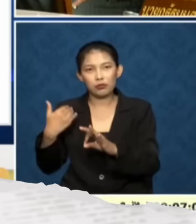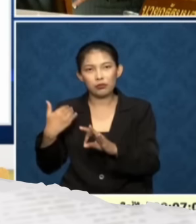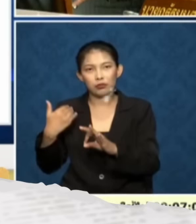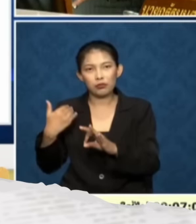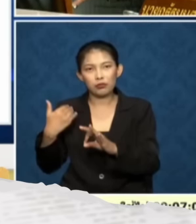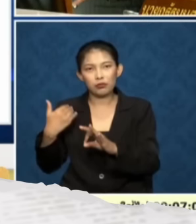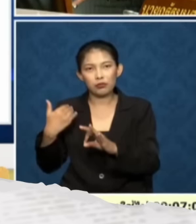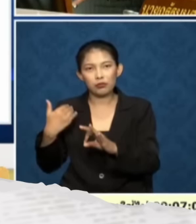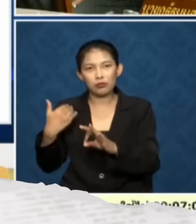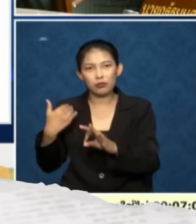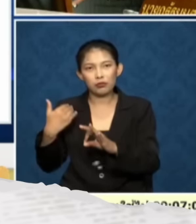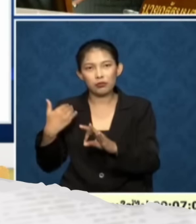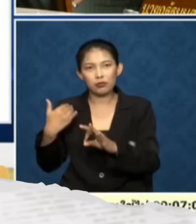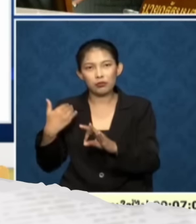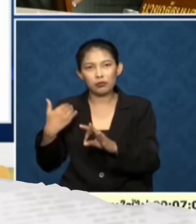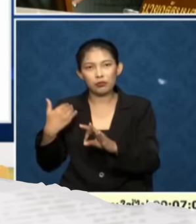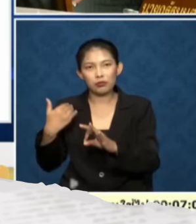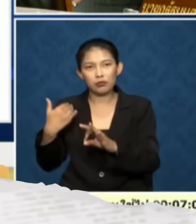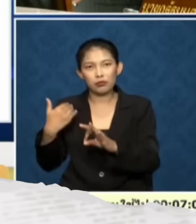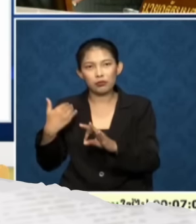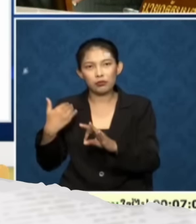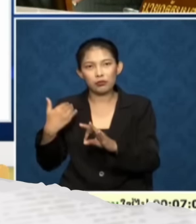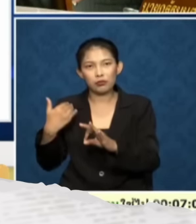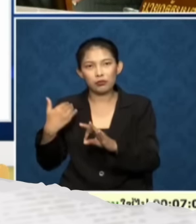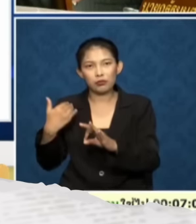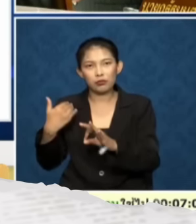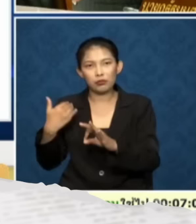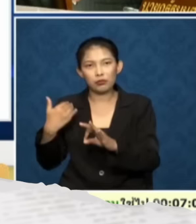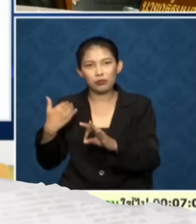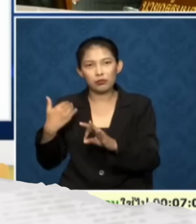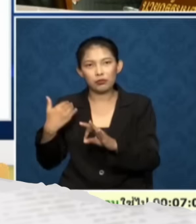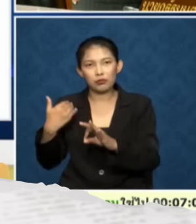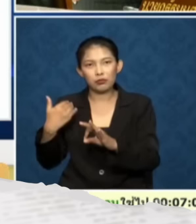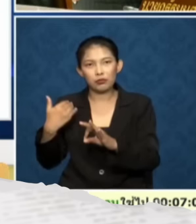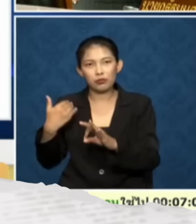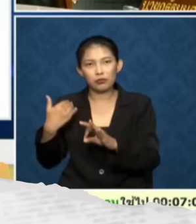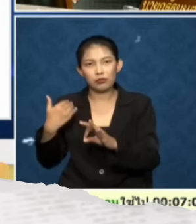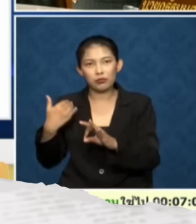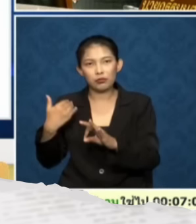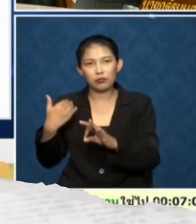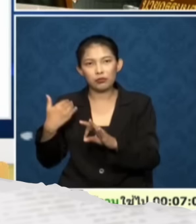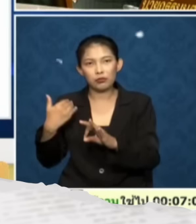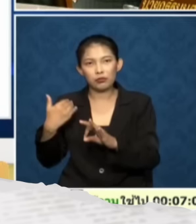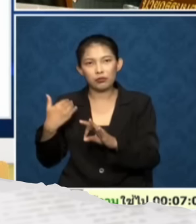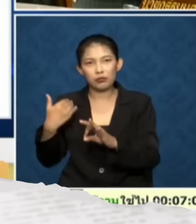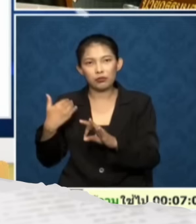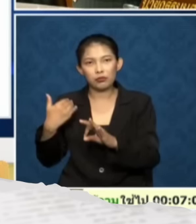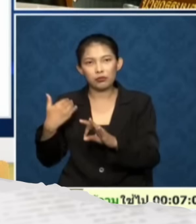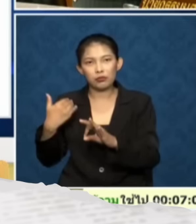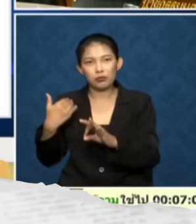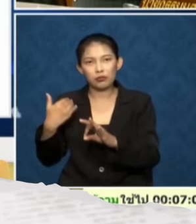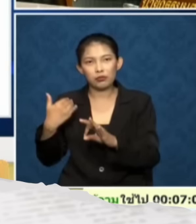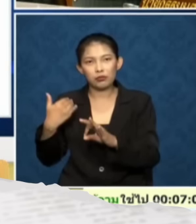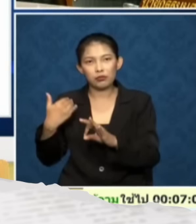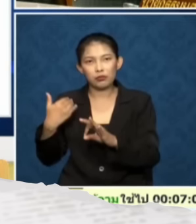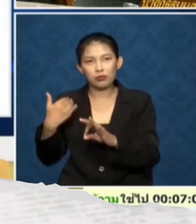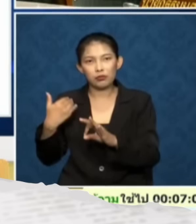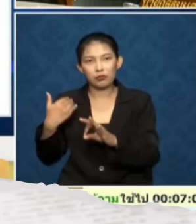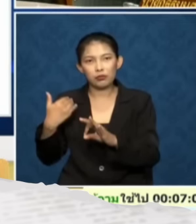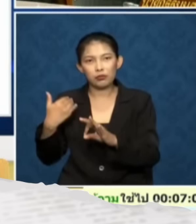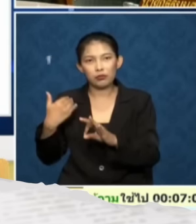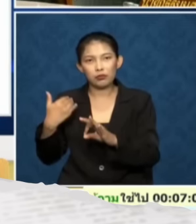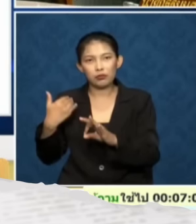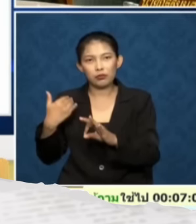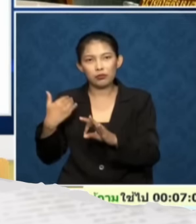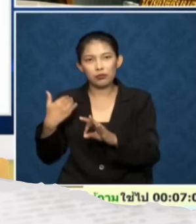ที่ชั้น14นะคะจึงขอถามไปยังพันตำรวจเอกทวีนะว่าท่านมีรายงานหรือว่าข้อมูลเนี่ยข่าวกรองว่าจะมีเห